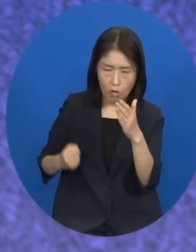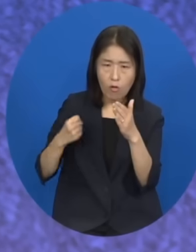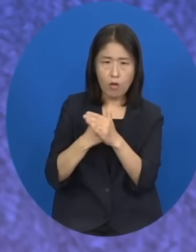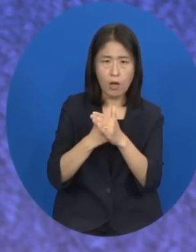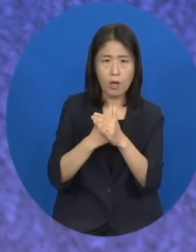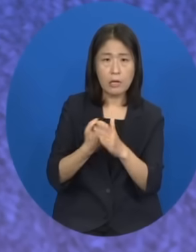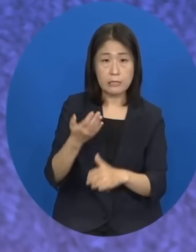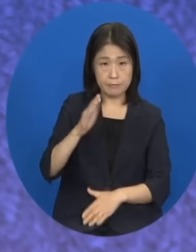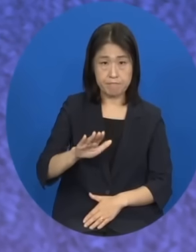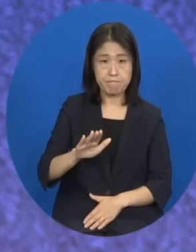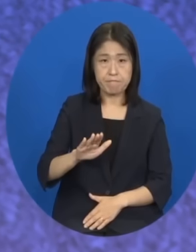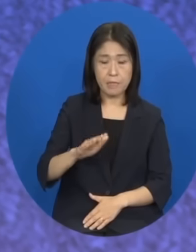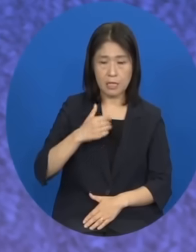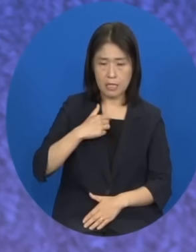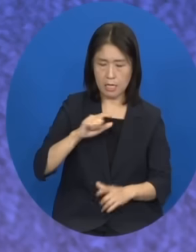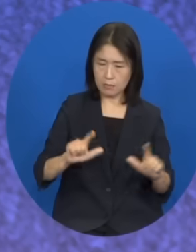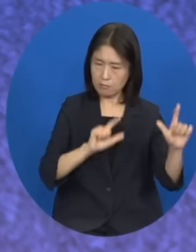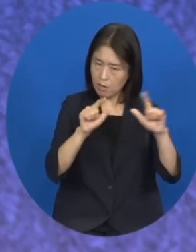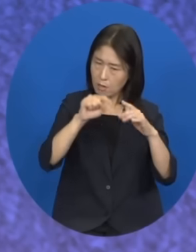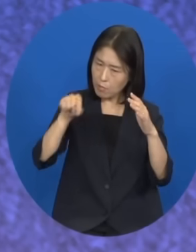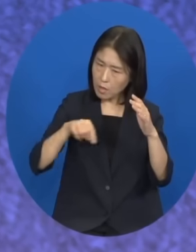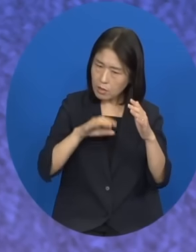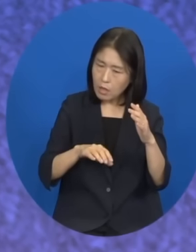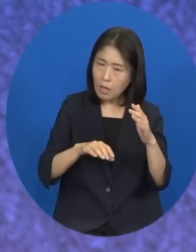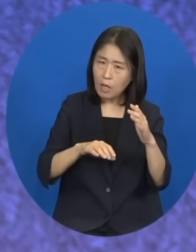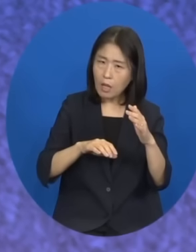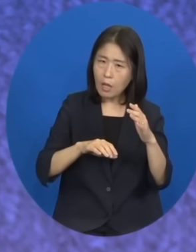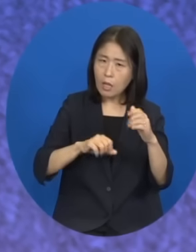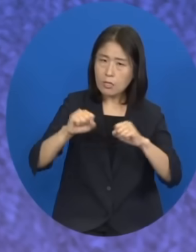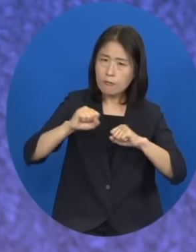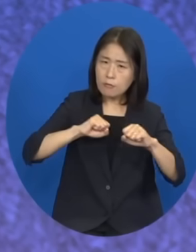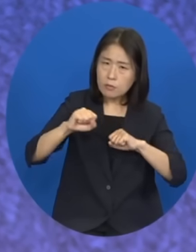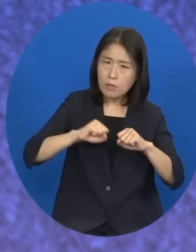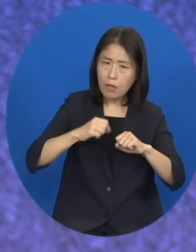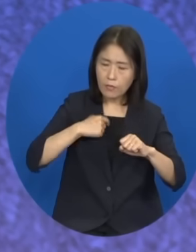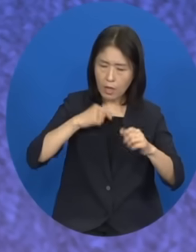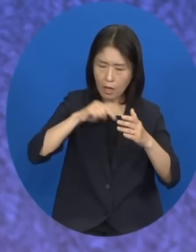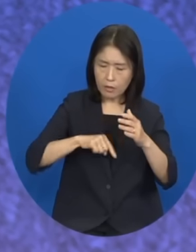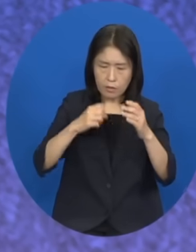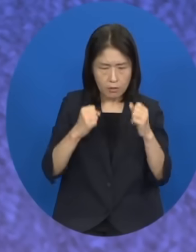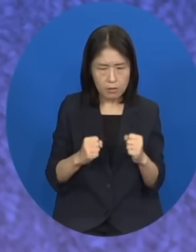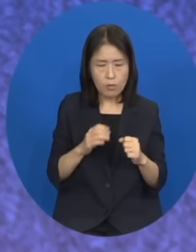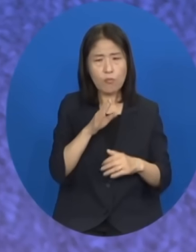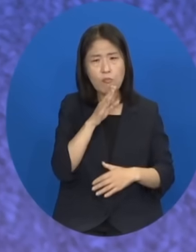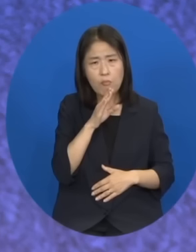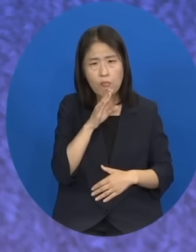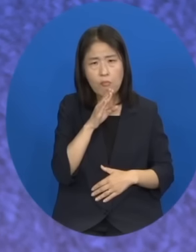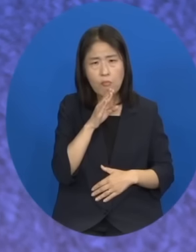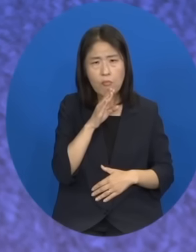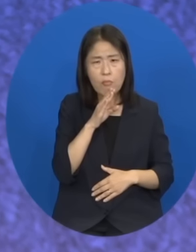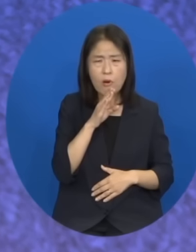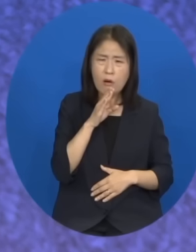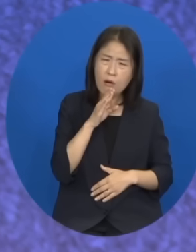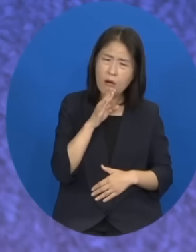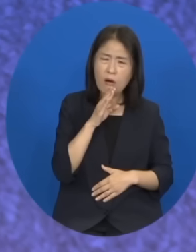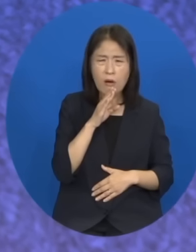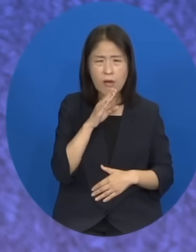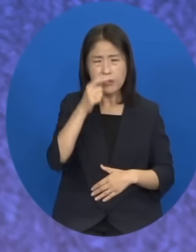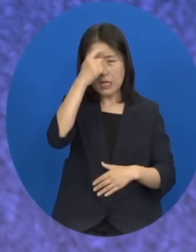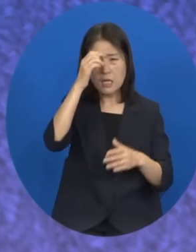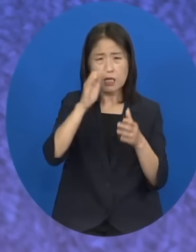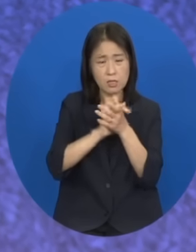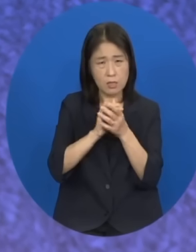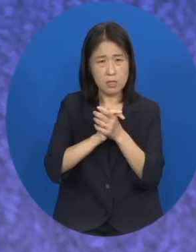도무지 주님이 내게 역사하시나? 지금 내 안에 계시기는 하신가? 내 기도를 들으시기는 하나?